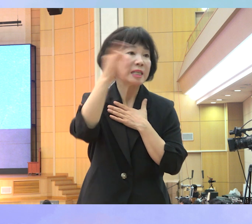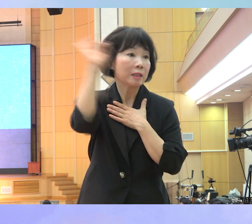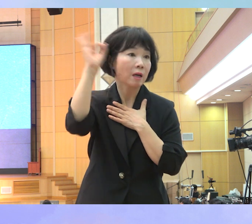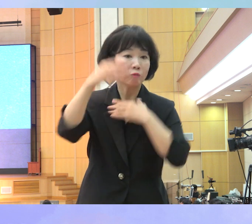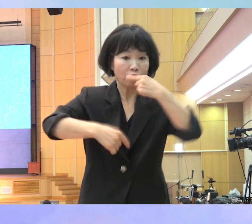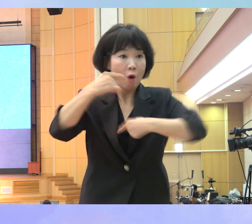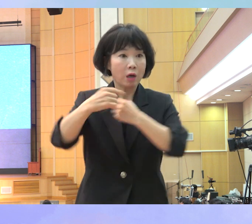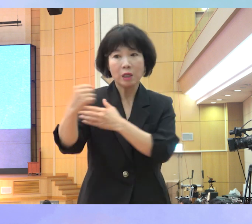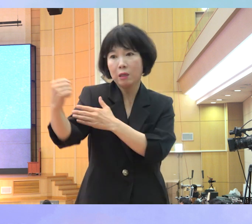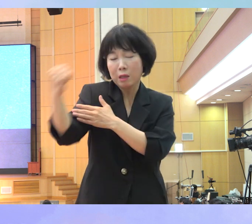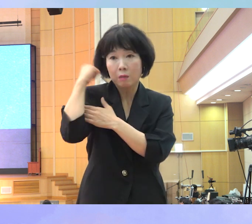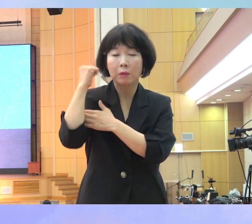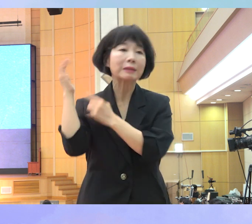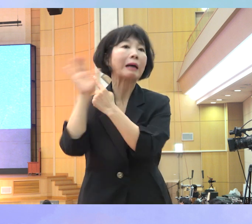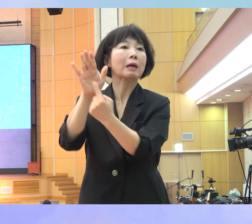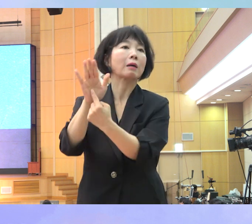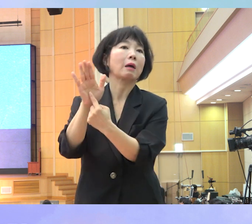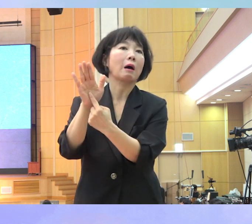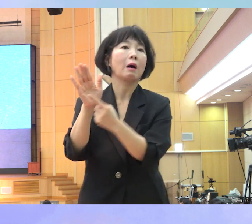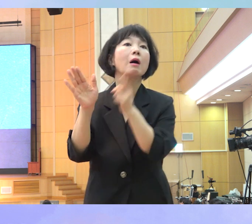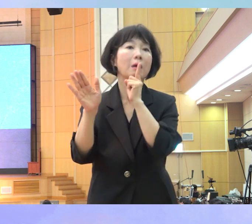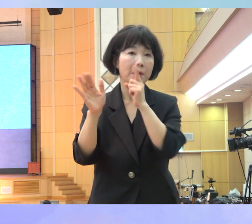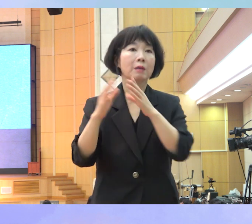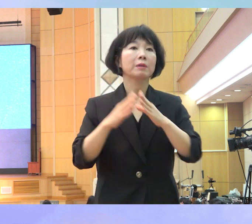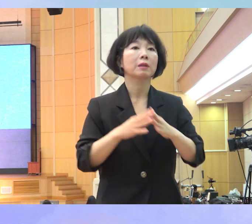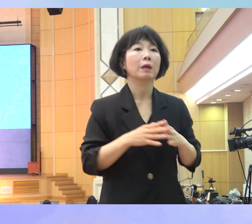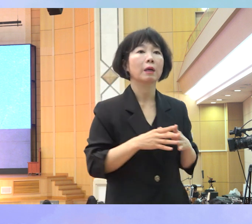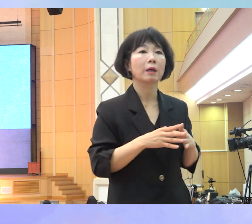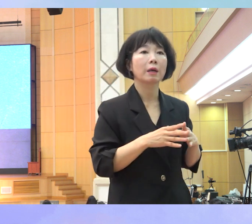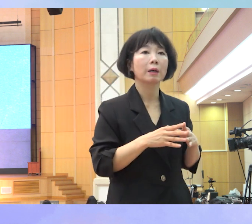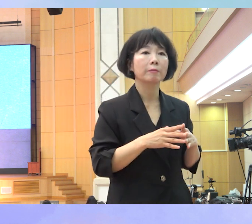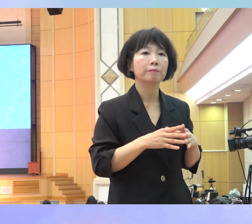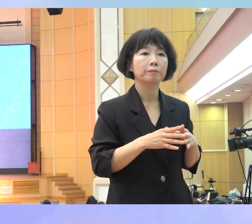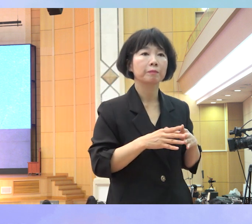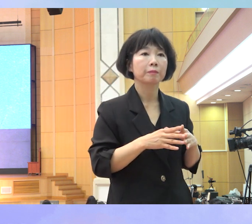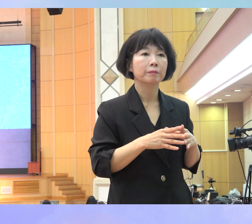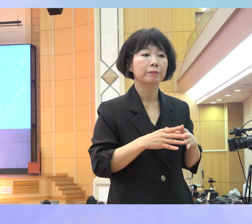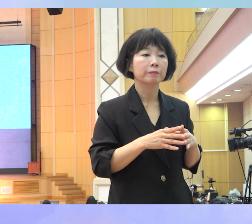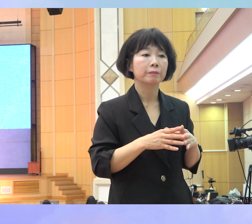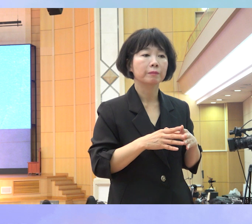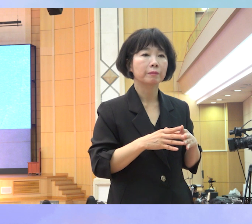힘이 있다, 이렇게 말씀을 드릴 수 있다라는 겁니다. 그래서